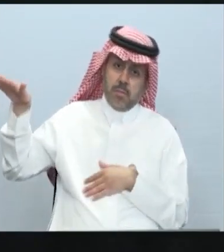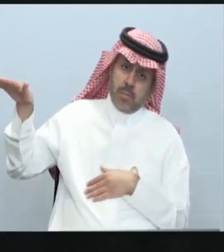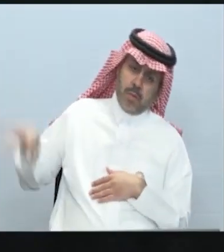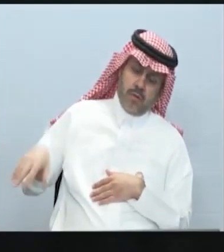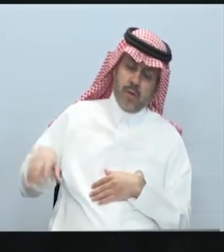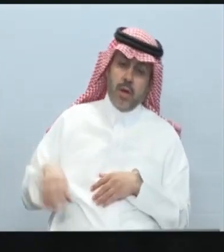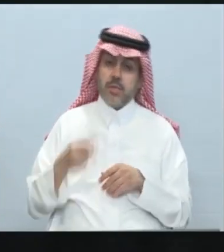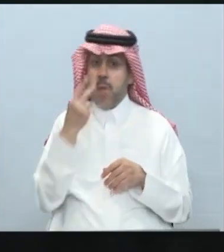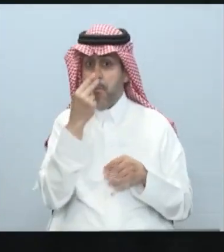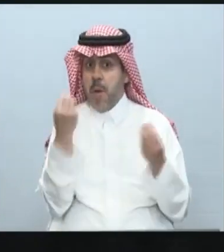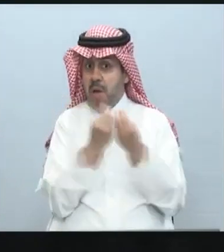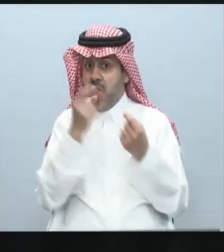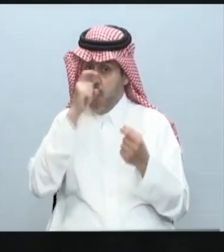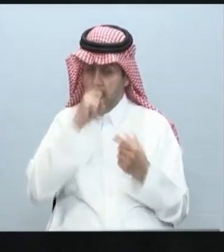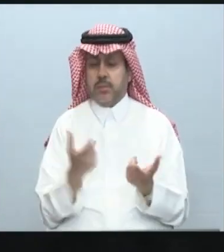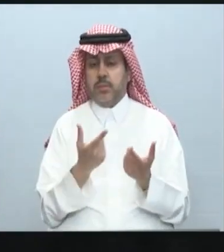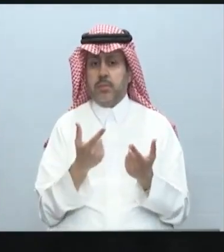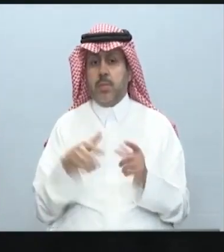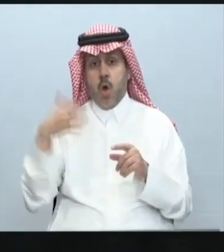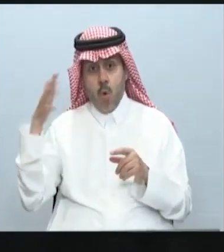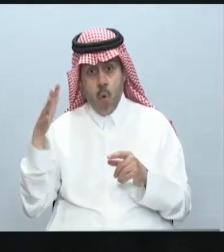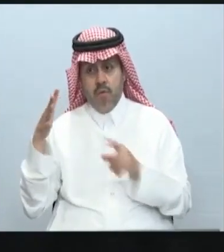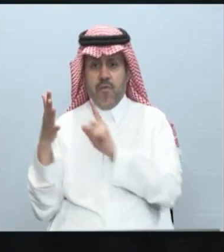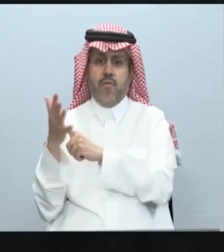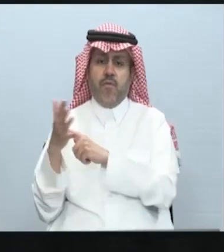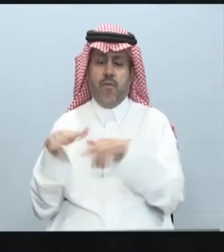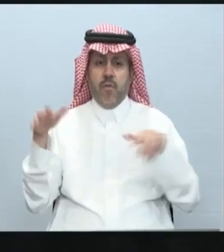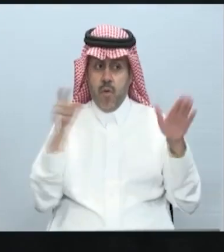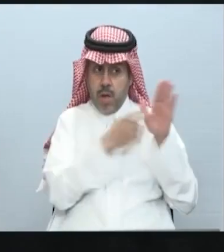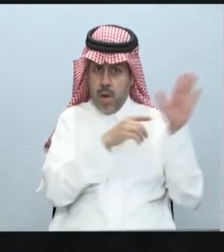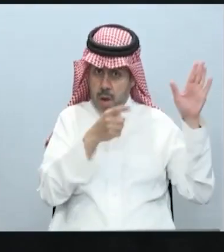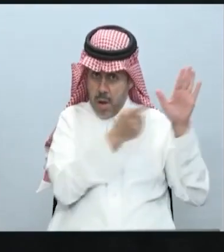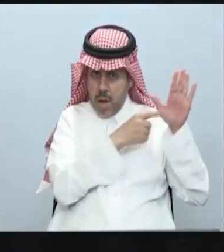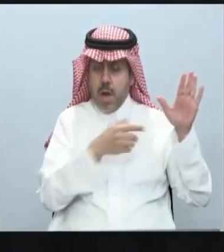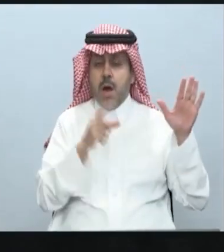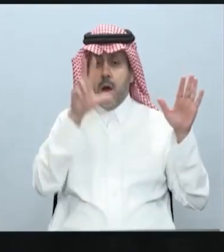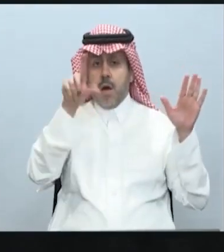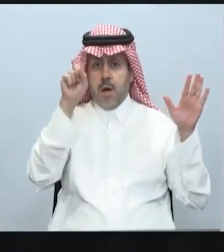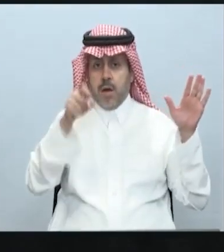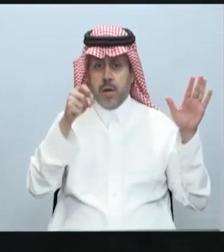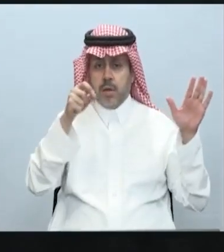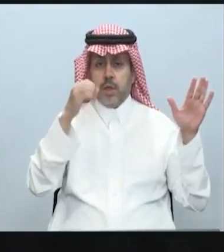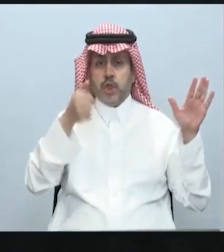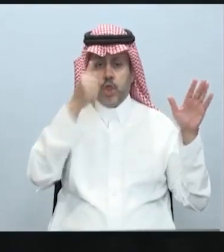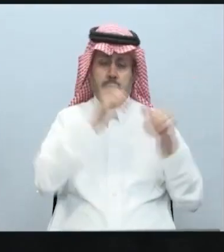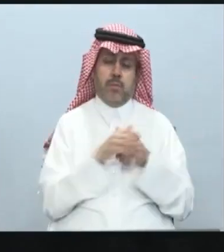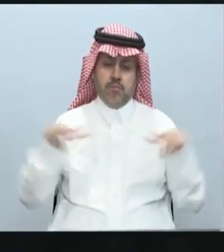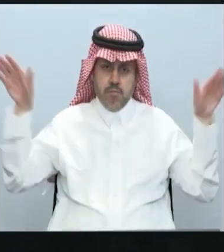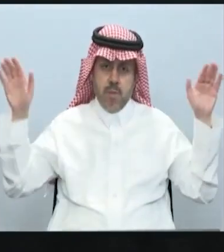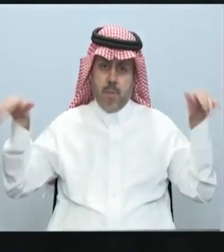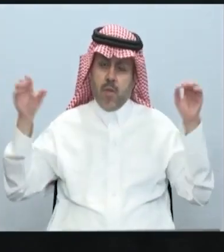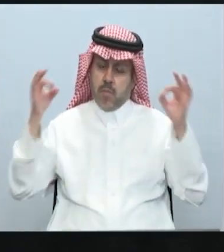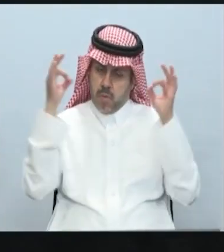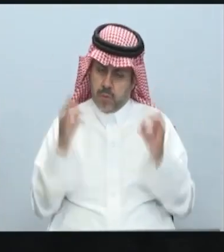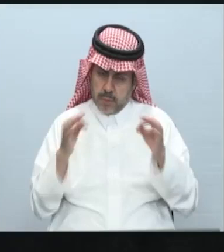عباده الله سبحانه وتعالى واذا تاثر عندك الرجاء تاثر عندك الخوف واذا تاثر عندك الرجاء